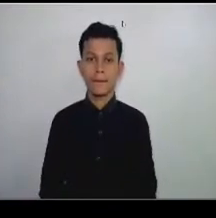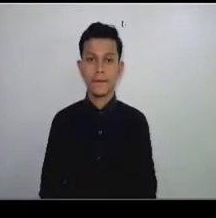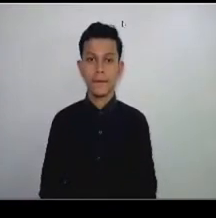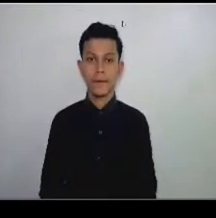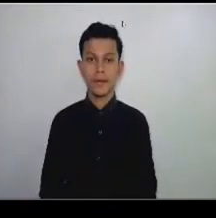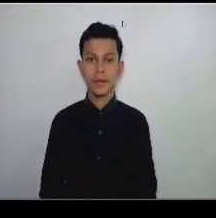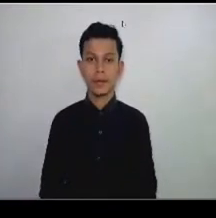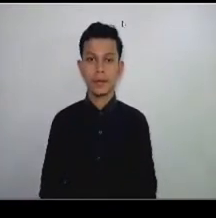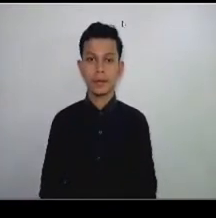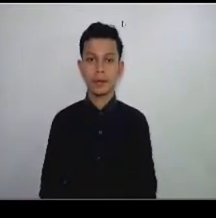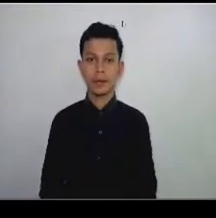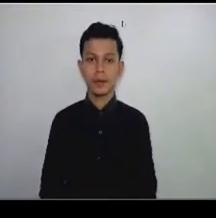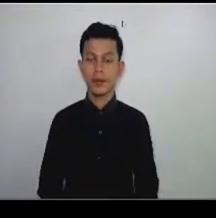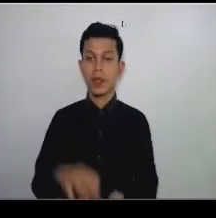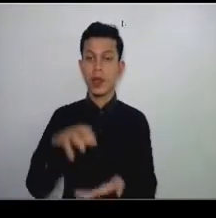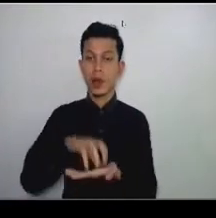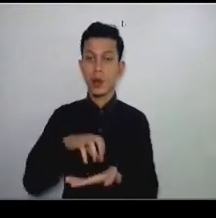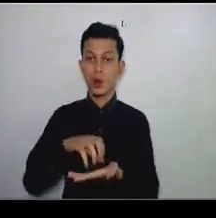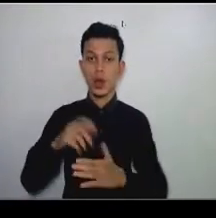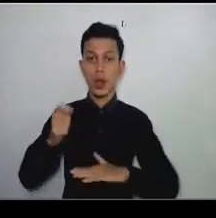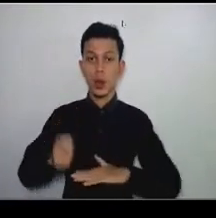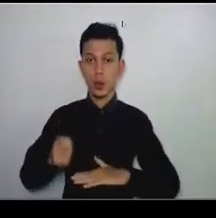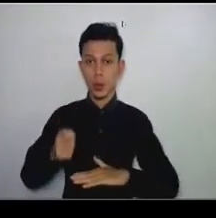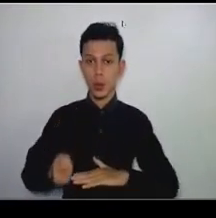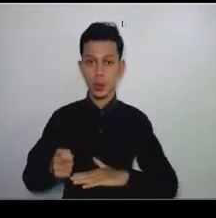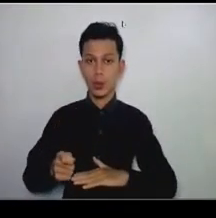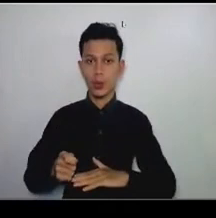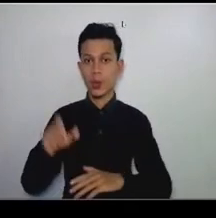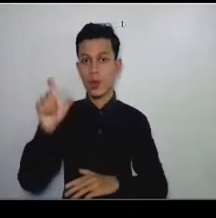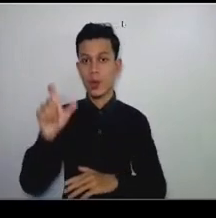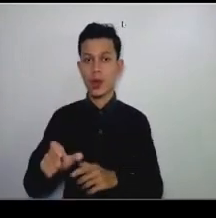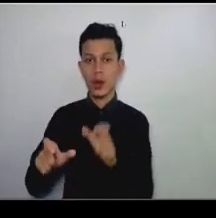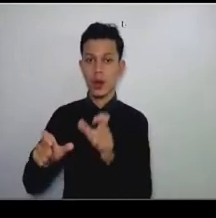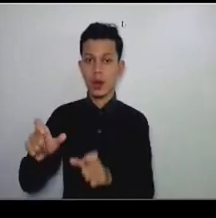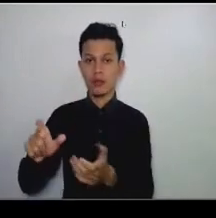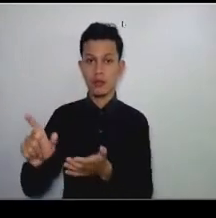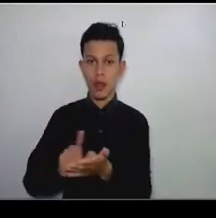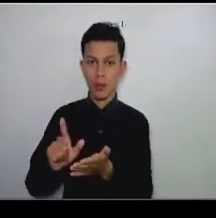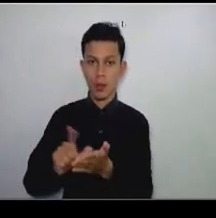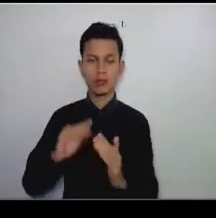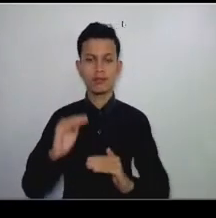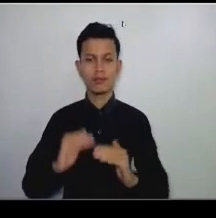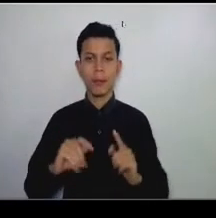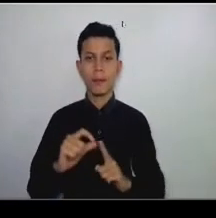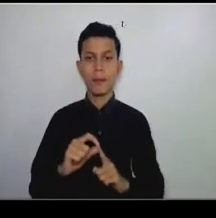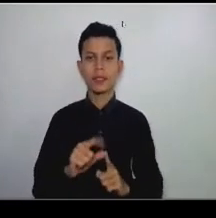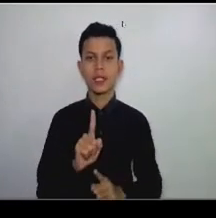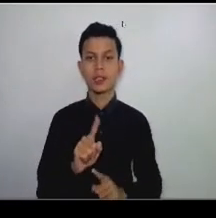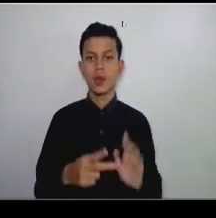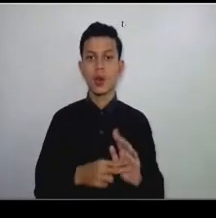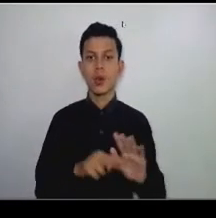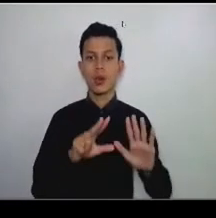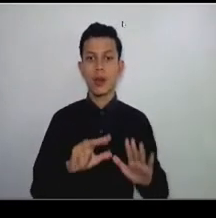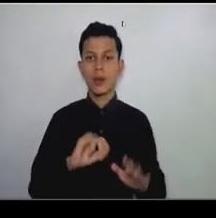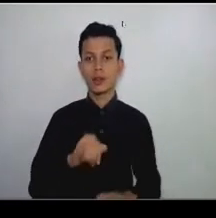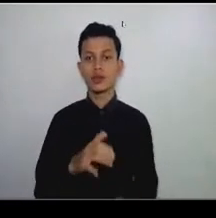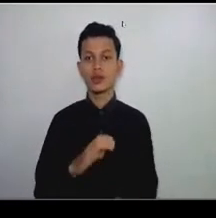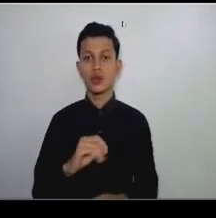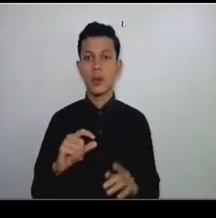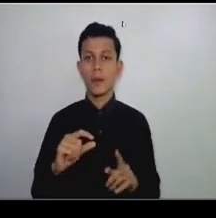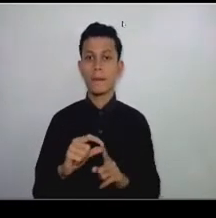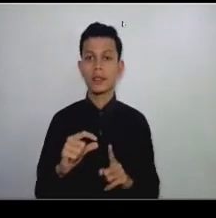dibacakan kedudukan hukum pelapor menimbang bahwa berdasarkan pasal 1 angk 8 jungto pasal